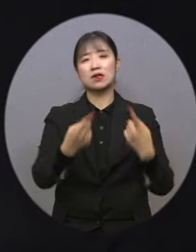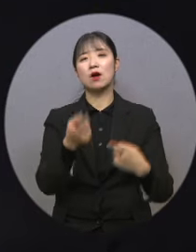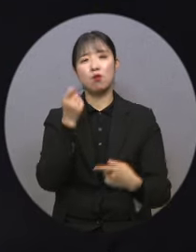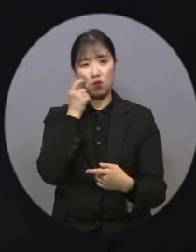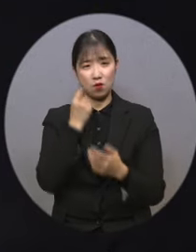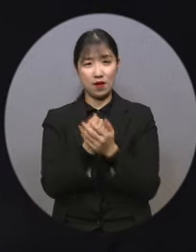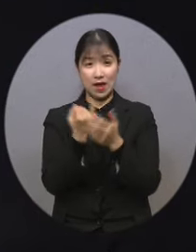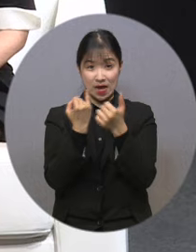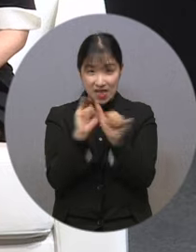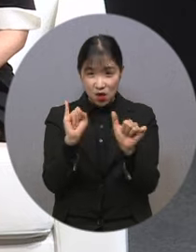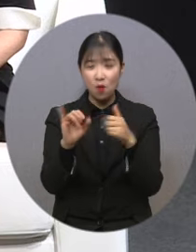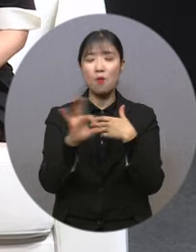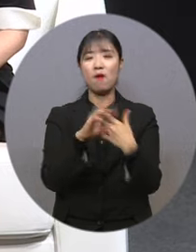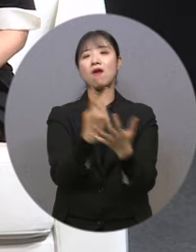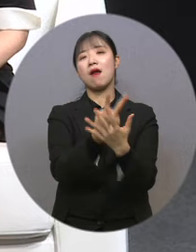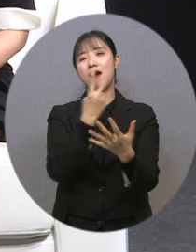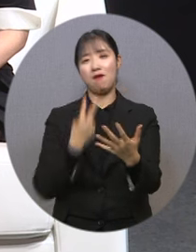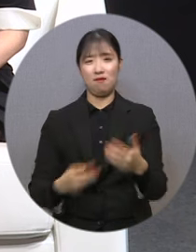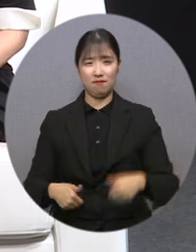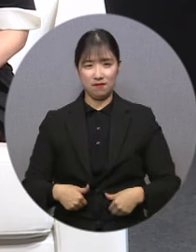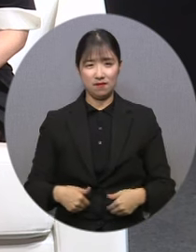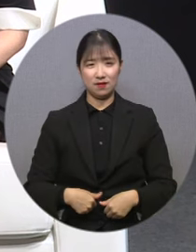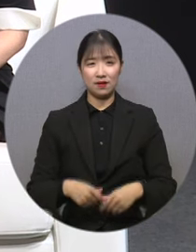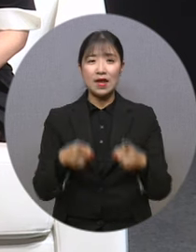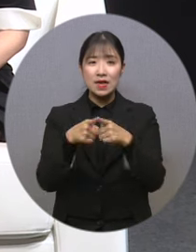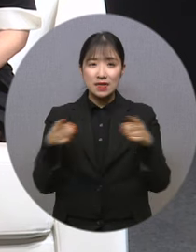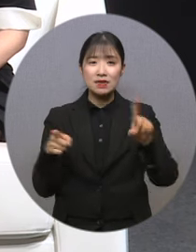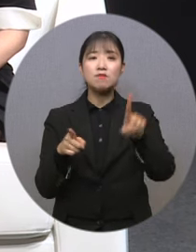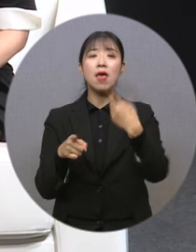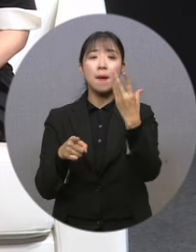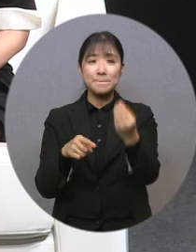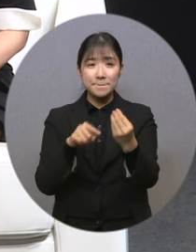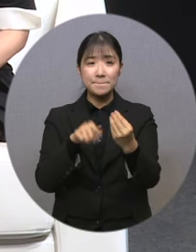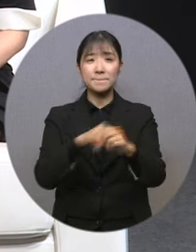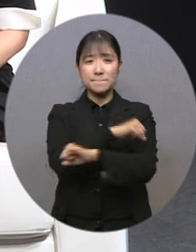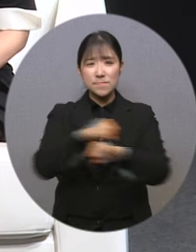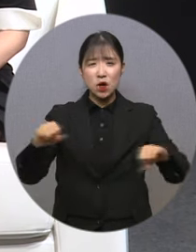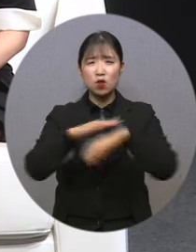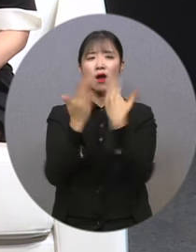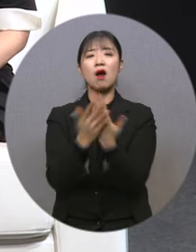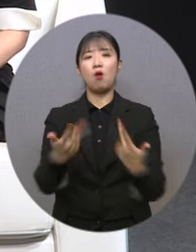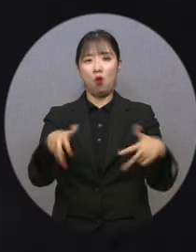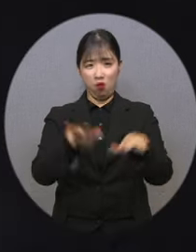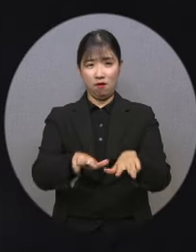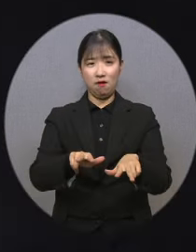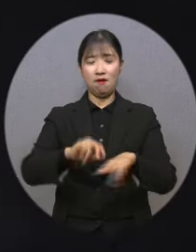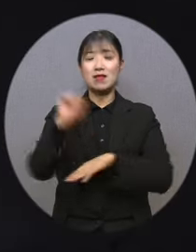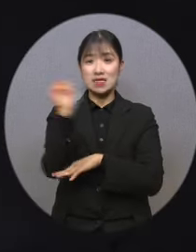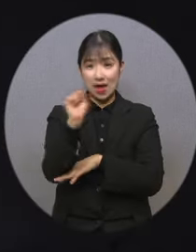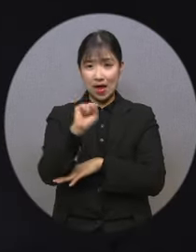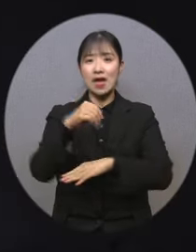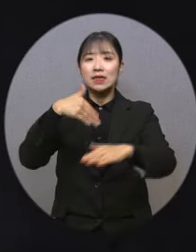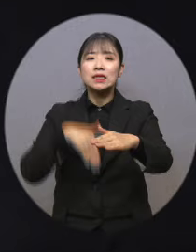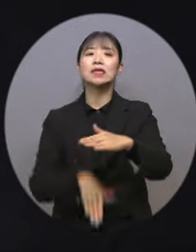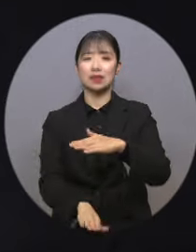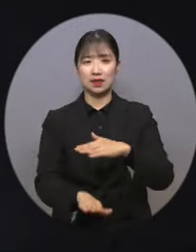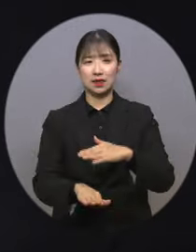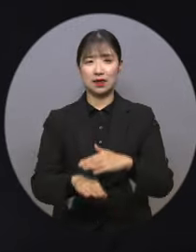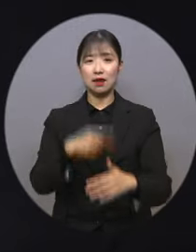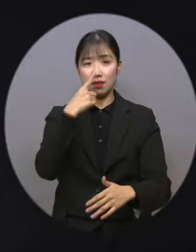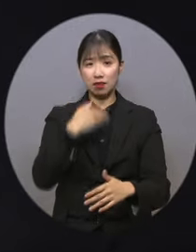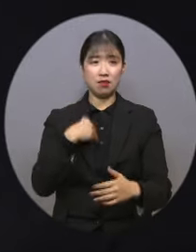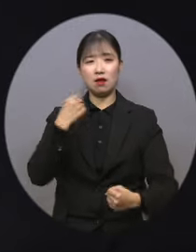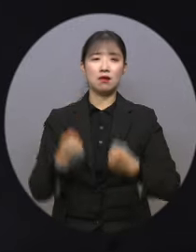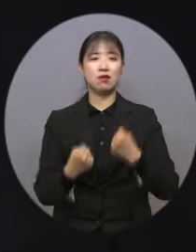그러니 원하면 나와야 되요 1층은 100만 병이 전부 고온 입니다 차는 전부 지하로 들어가니까 본인이 몰고 들어가지